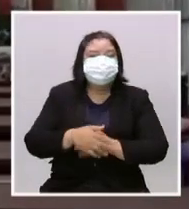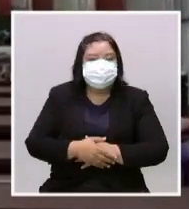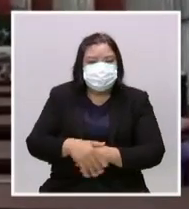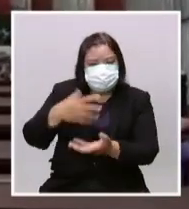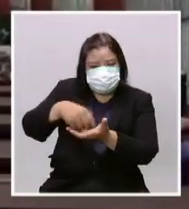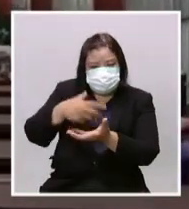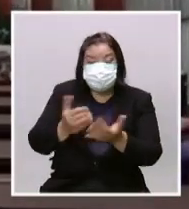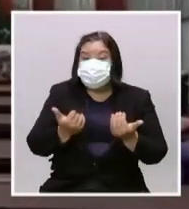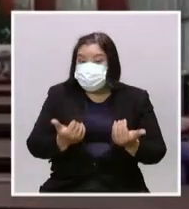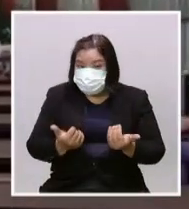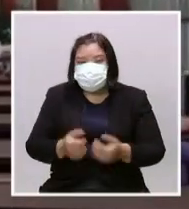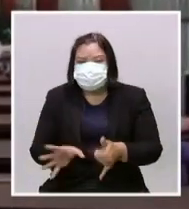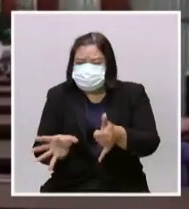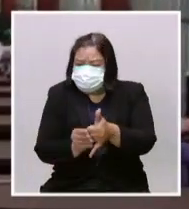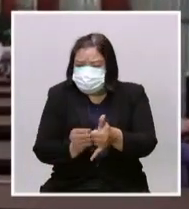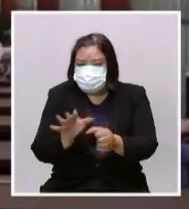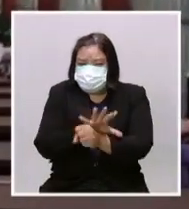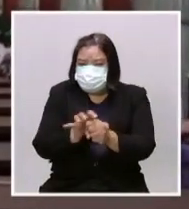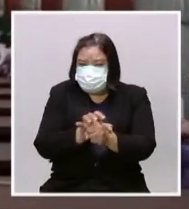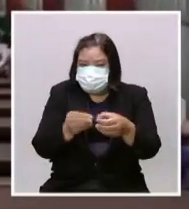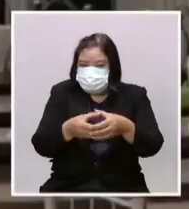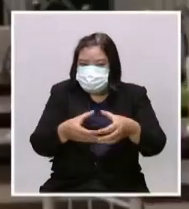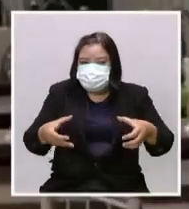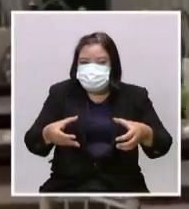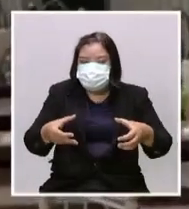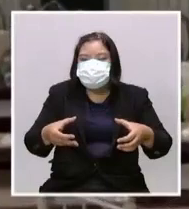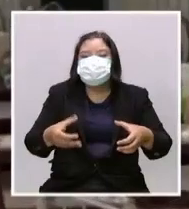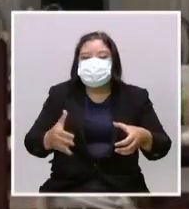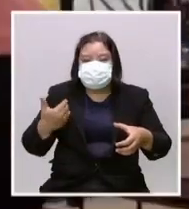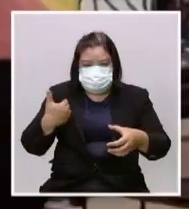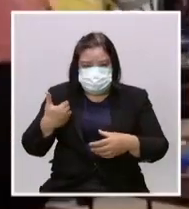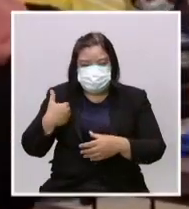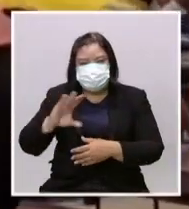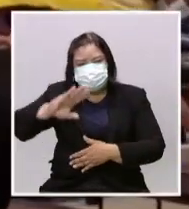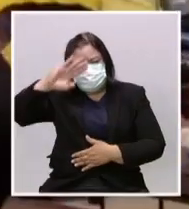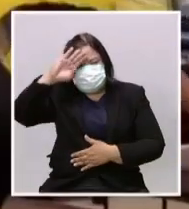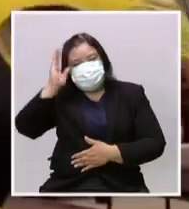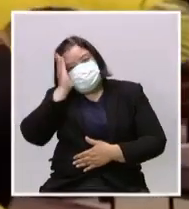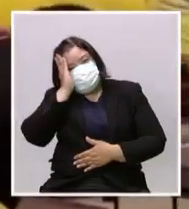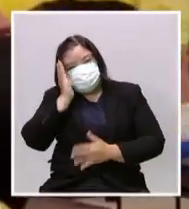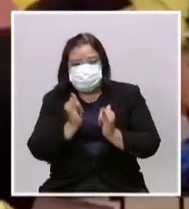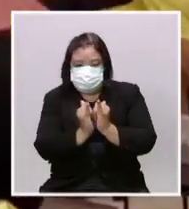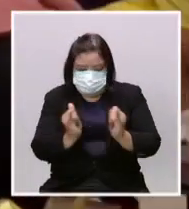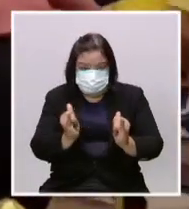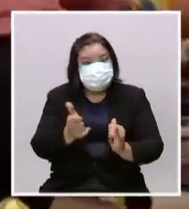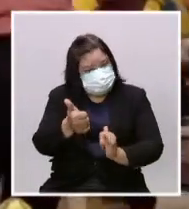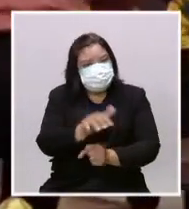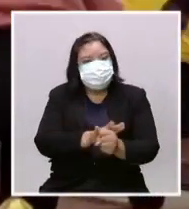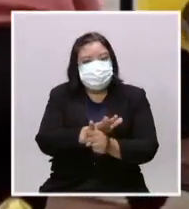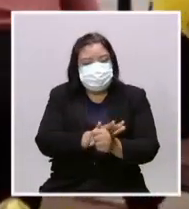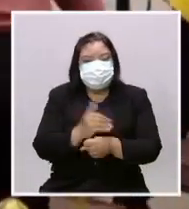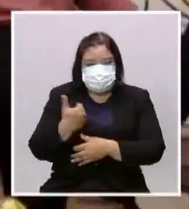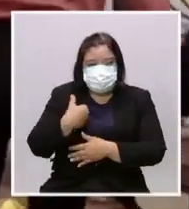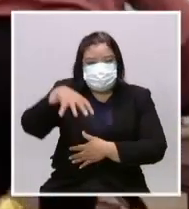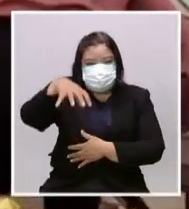อดผู้ติดเชื้อที่เพิ่มมากขึ้นคาดว่ายังมีเตียงที่สามารถรองรับได้นะคะเตียงที่โรงพยาบาล